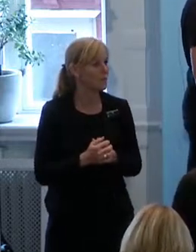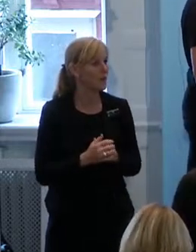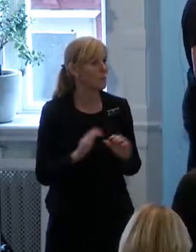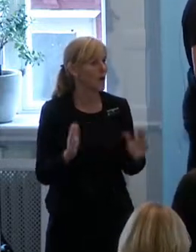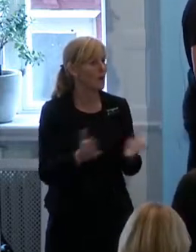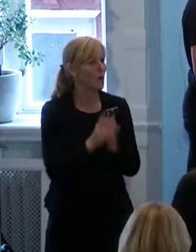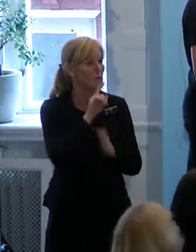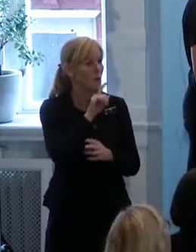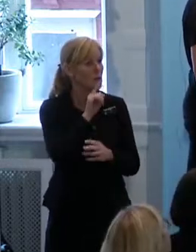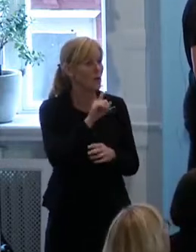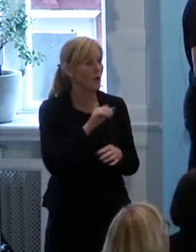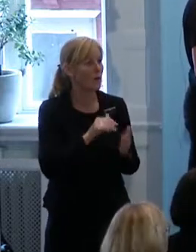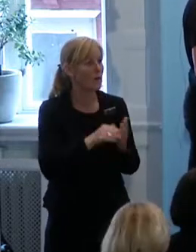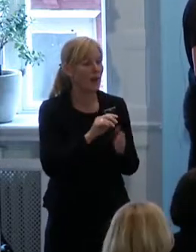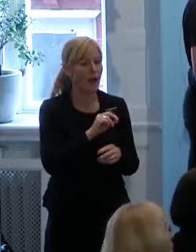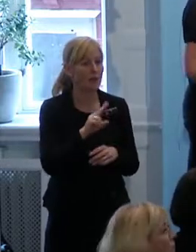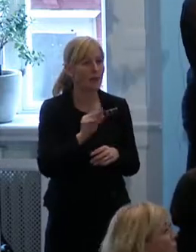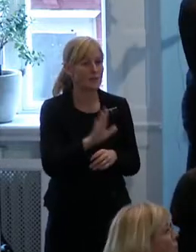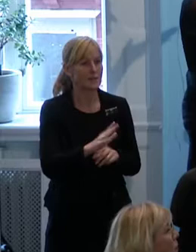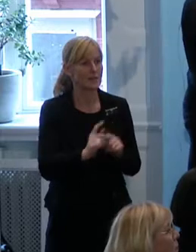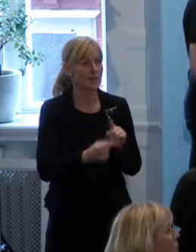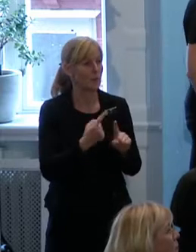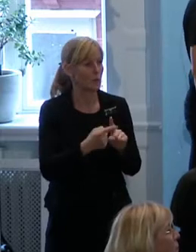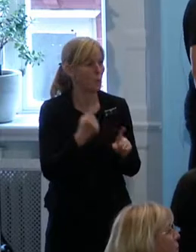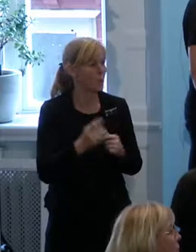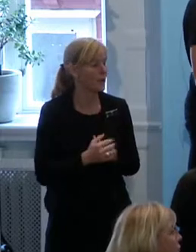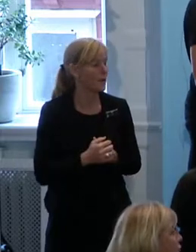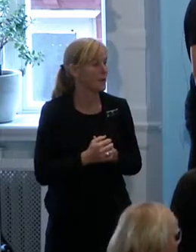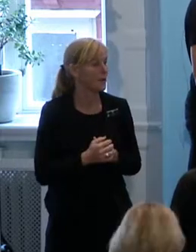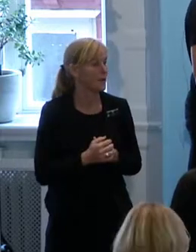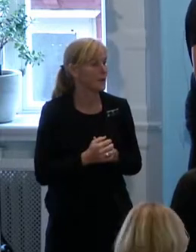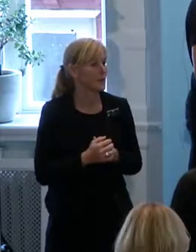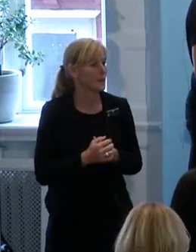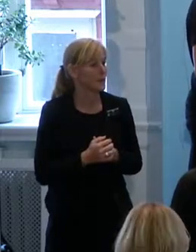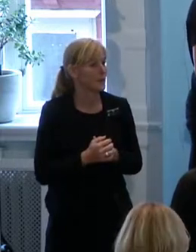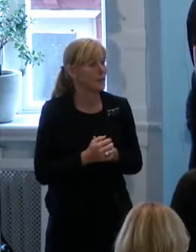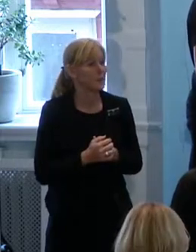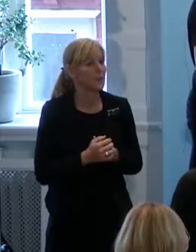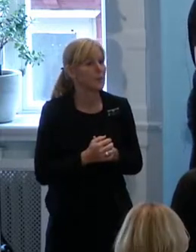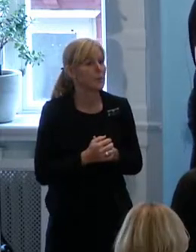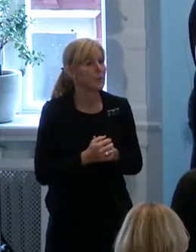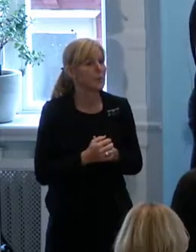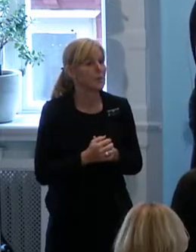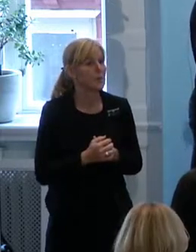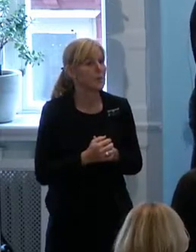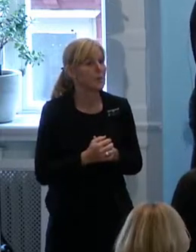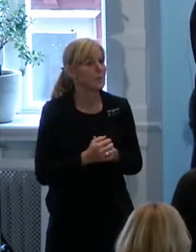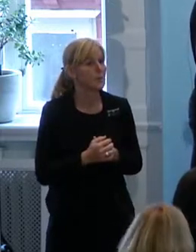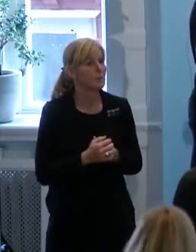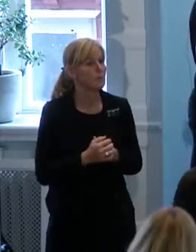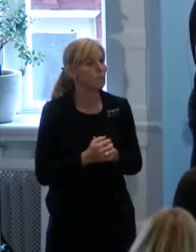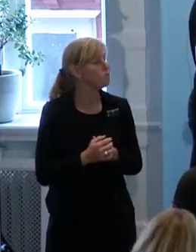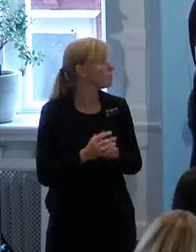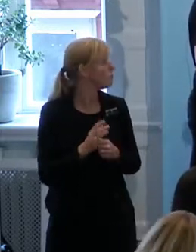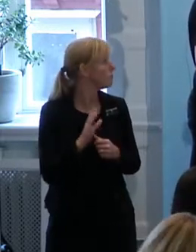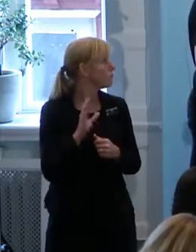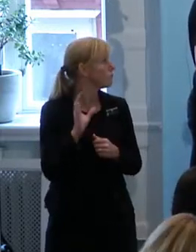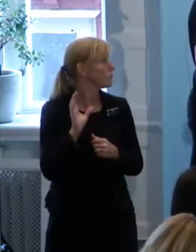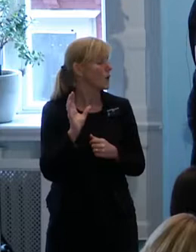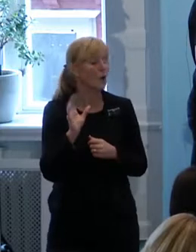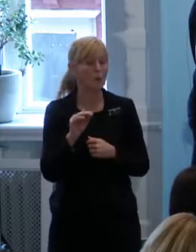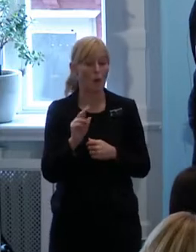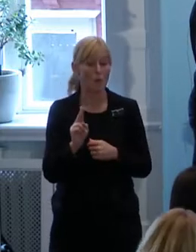Kort kommentar till Annas introduktion här. Per. Ja, jag tror att det är